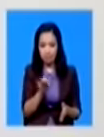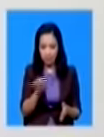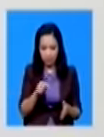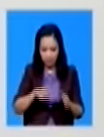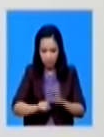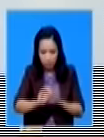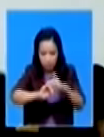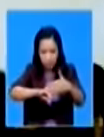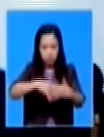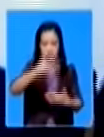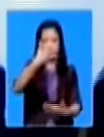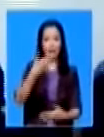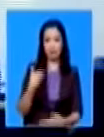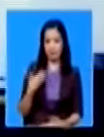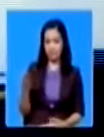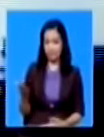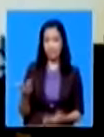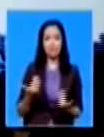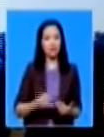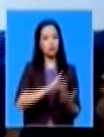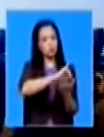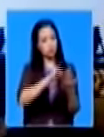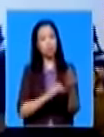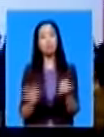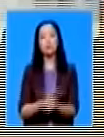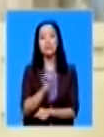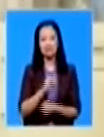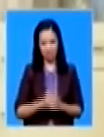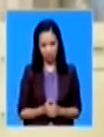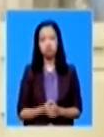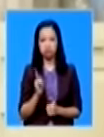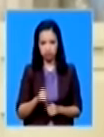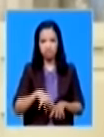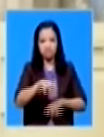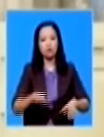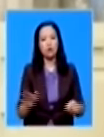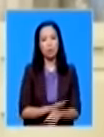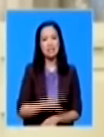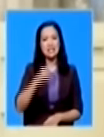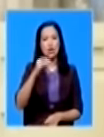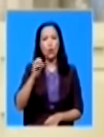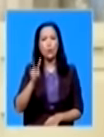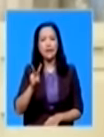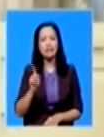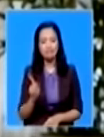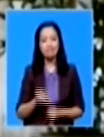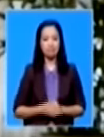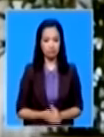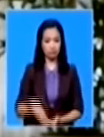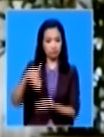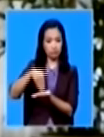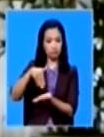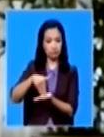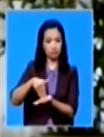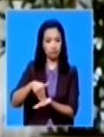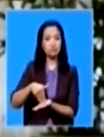ำไปแล้วเปิดตัวไปแล้วเนี่ยวันนี้ก็ยังไม่ครบจังหวัดเลยว ่ าต้องขยายไปให้ครบก่อนนะในส่วนอีกอันนึงก็คือศูนย์กลางแอปพลิเค